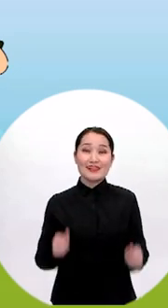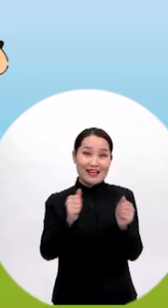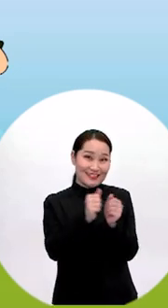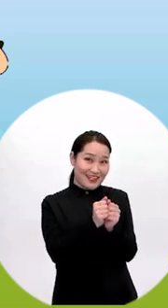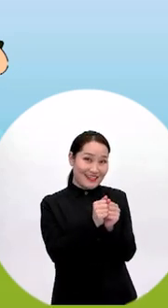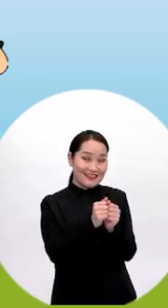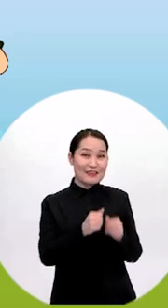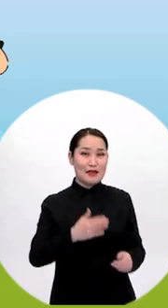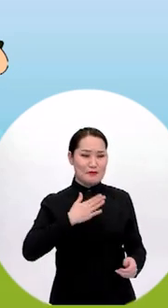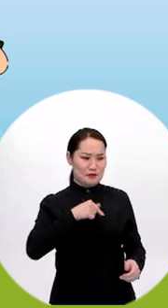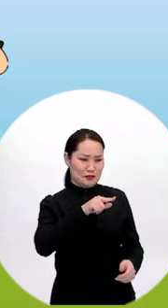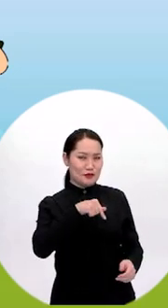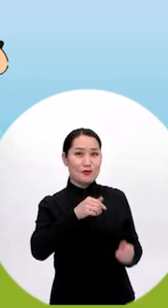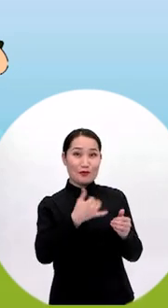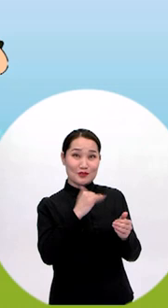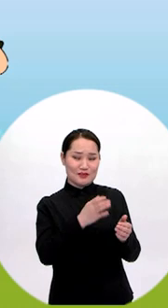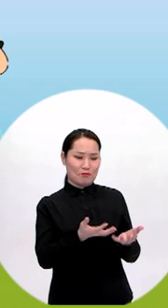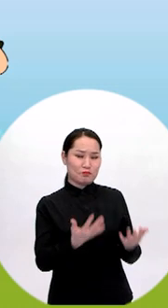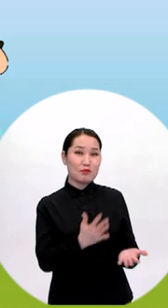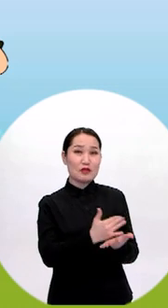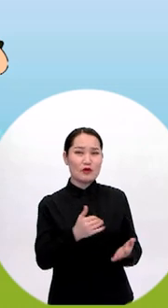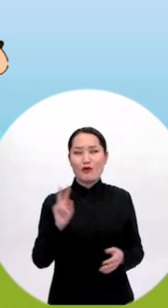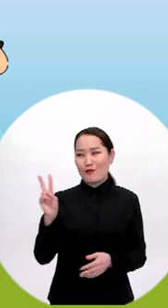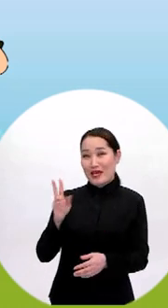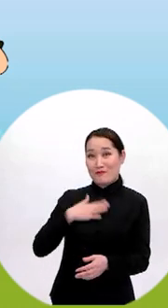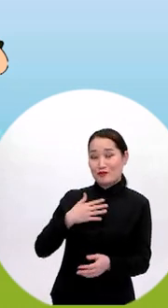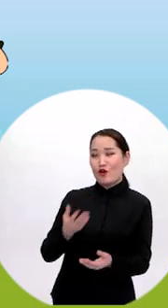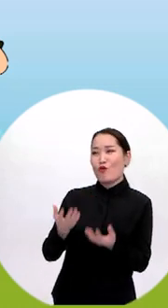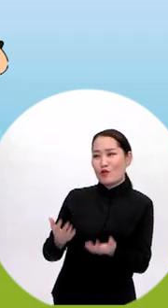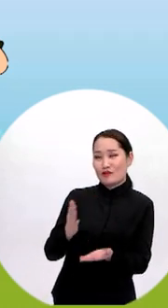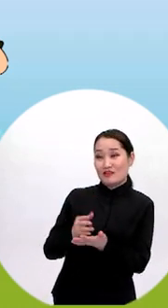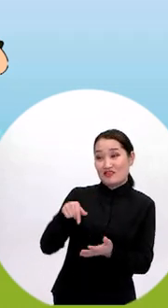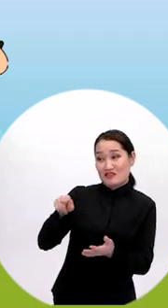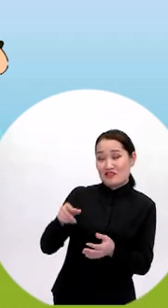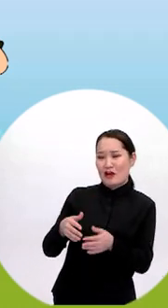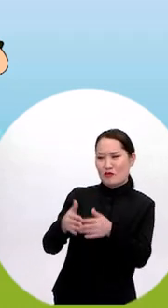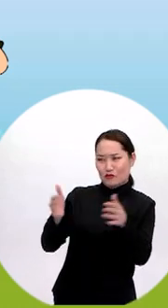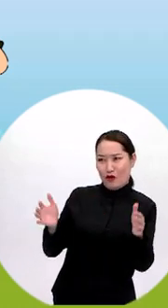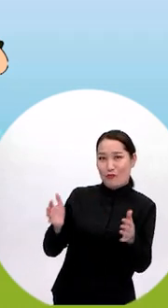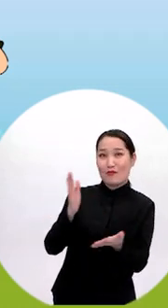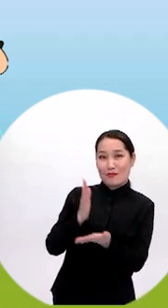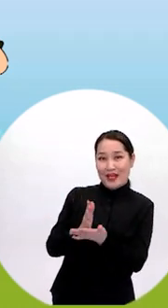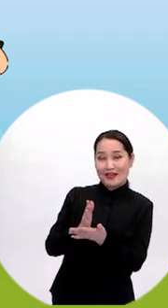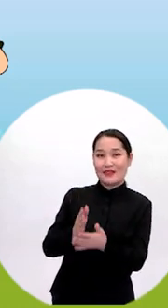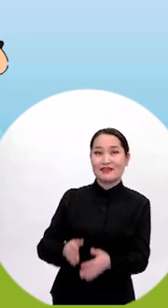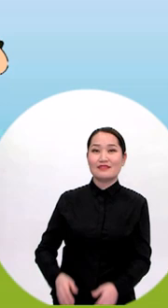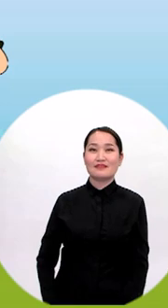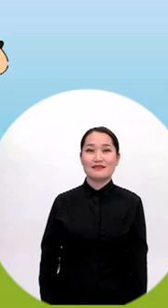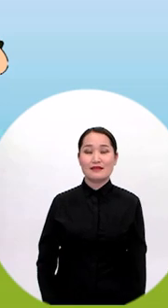Найза, чиний ус хүнд байна уу? Тийм ээ, хүнд байна. Гэхдээ чиний ус минийхээс арай бага юм уу